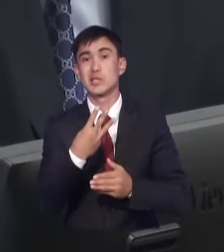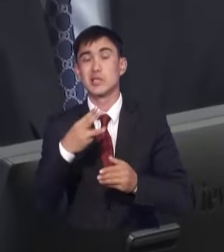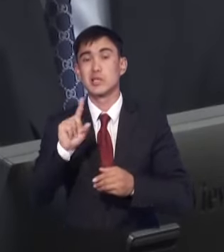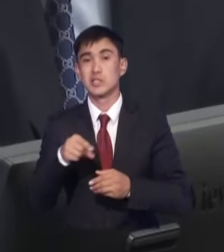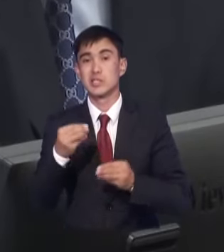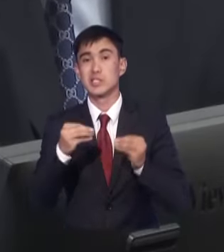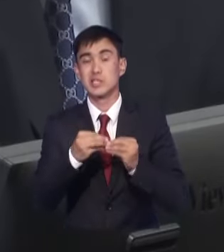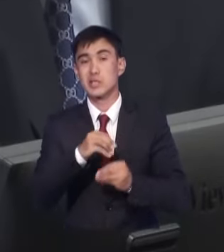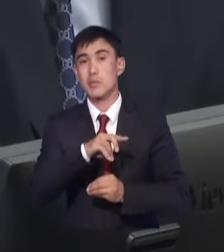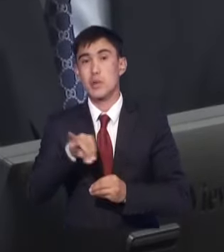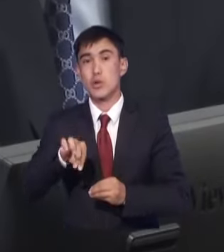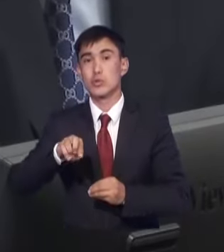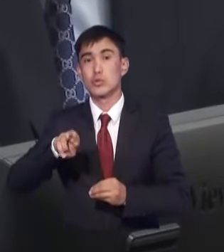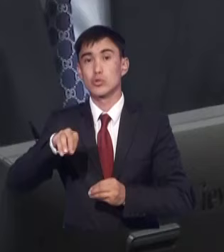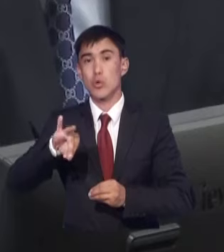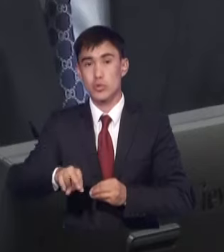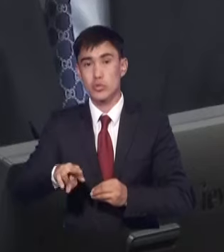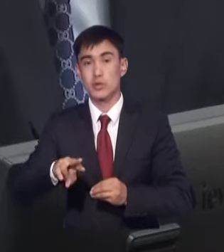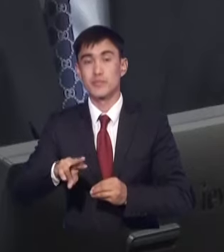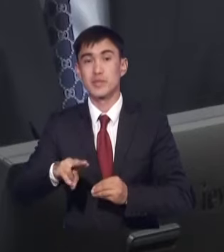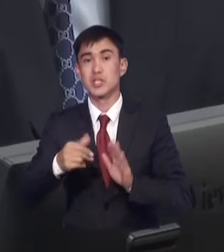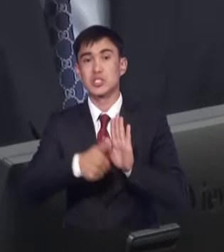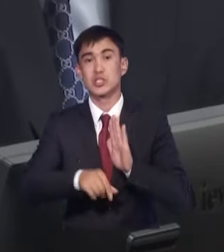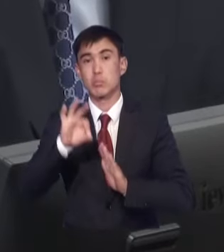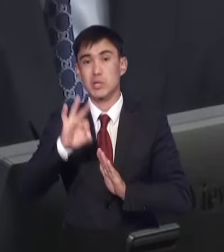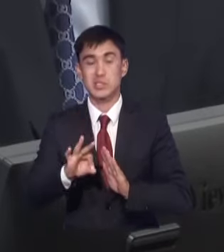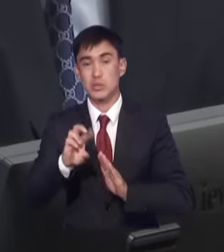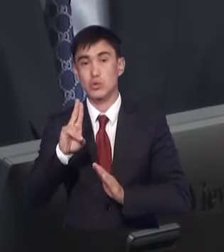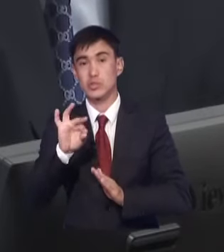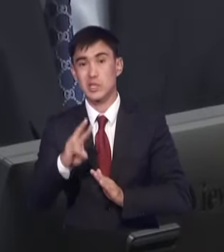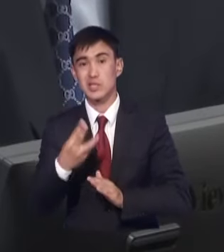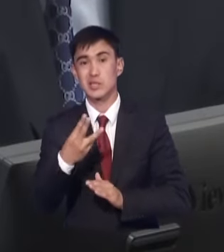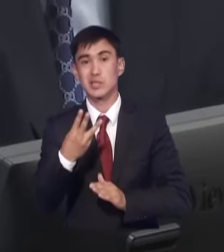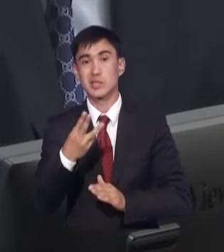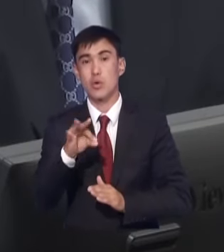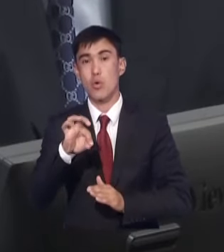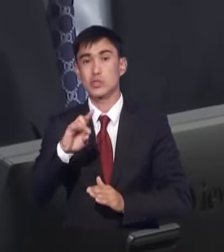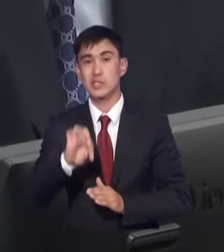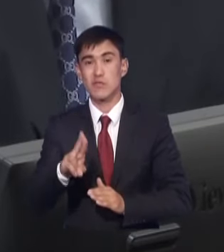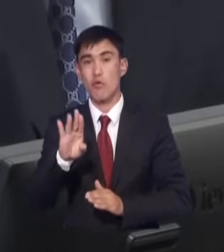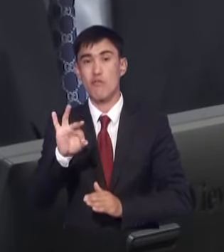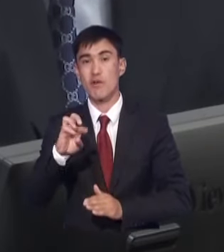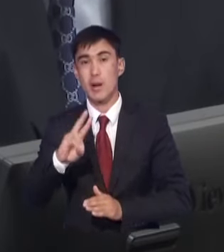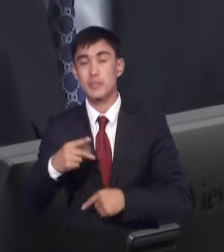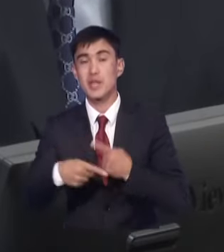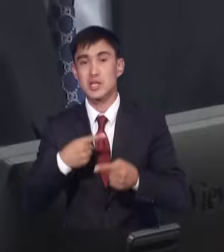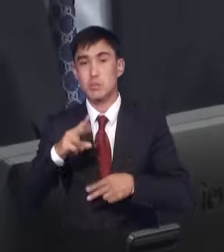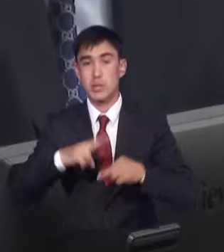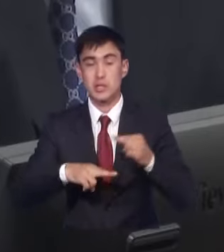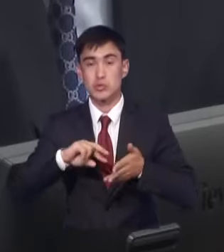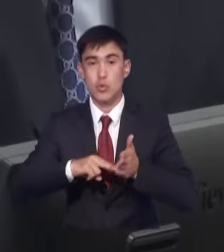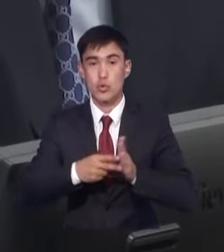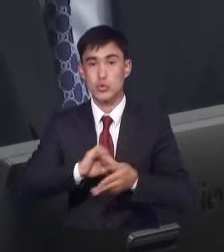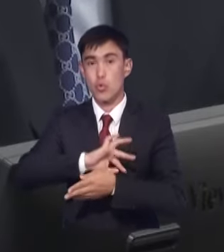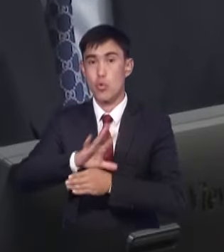тонн вольфрамовой руды и пятипроцентный концентрат три оксида вольфрама в дальнейшем планируется строительство